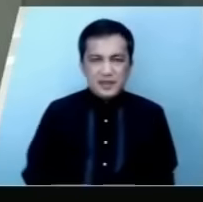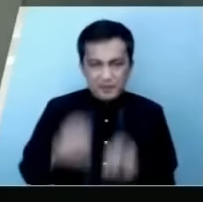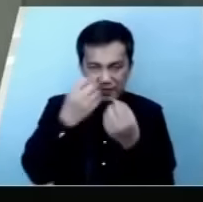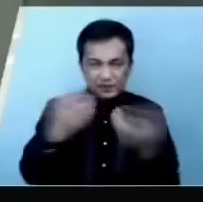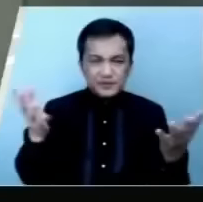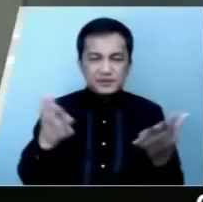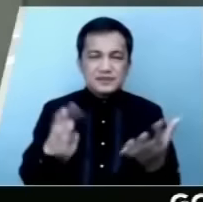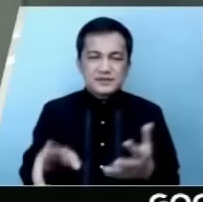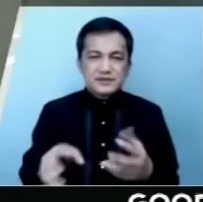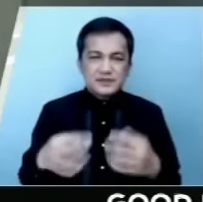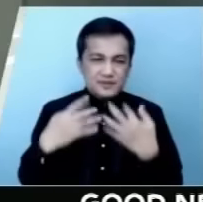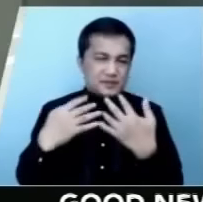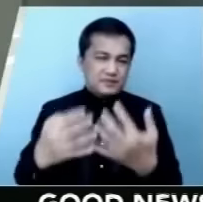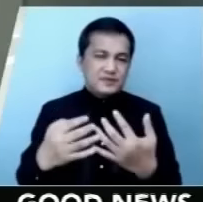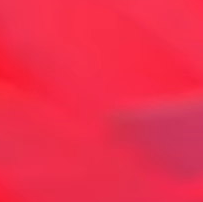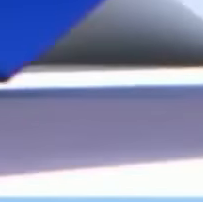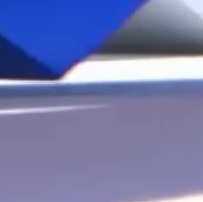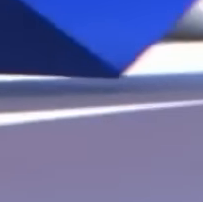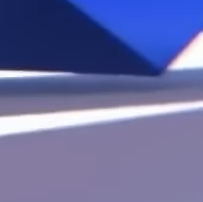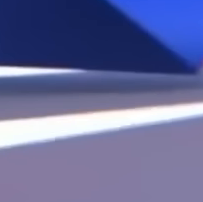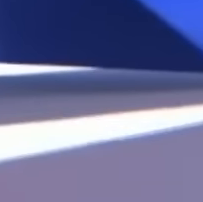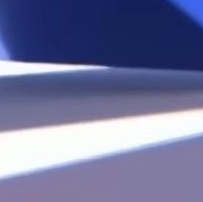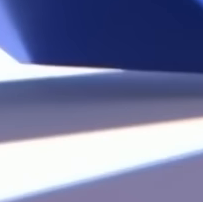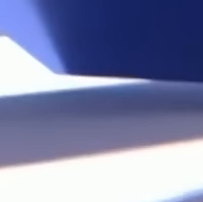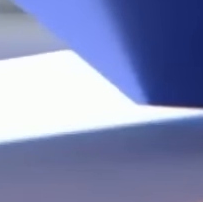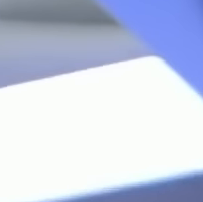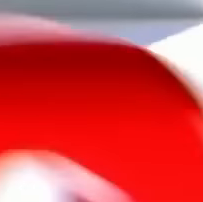madlang kapuso Ich ni Nelson